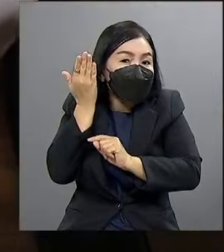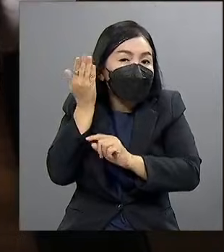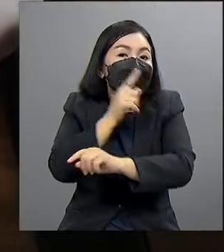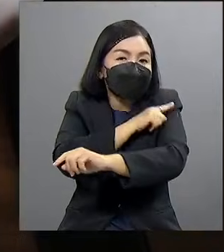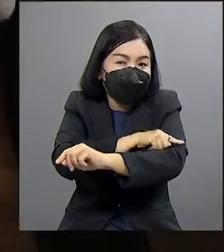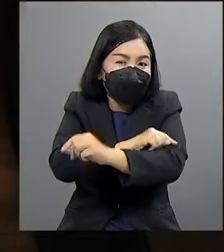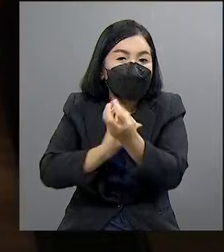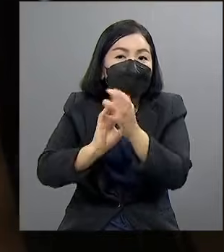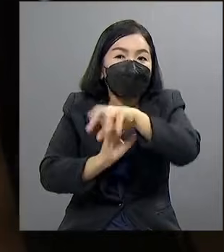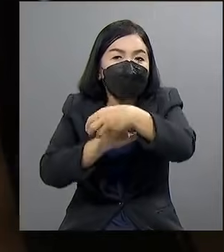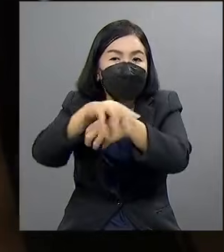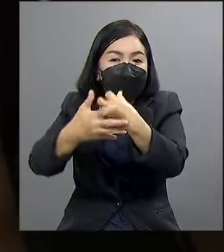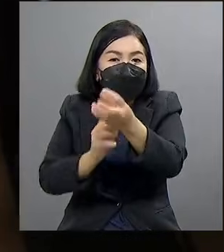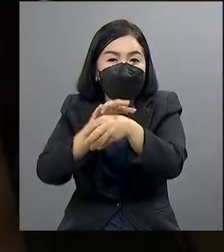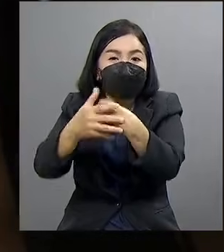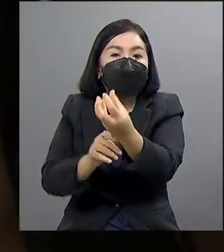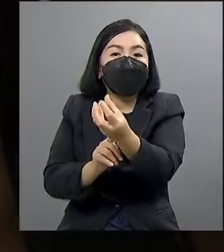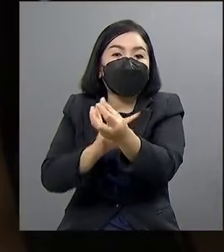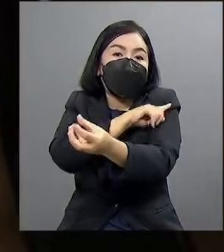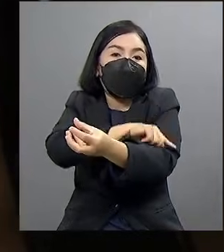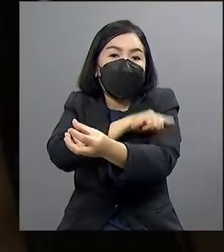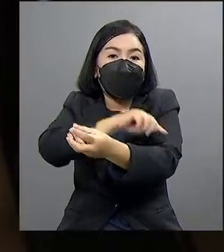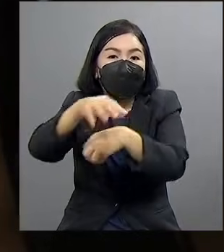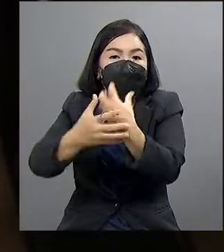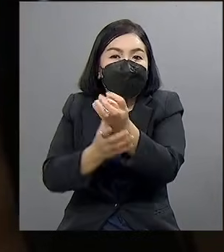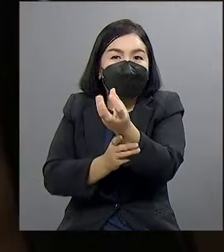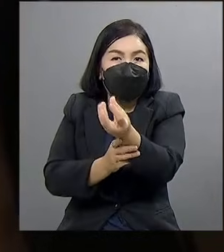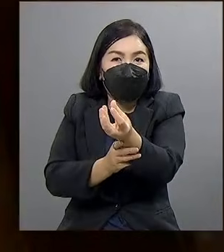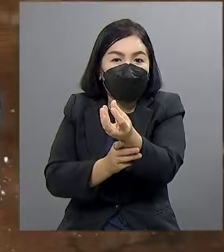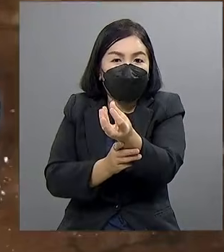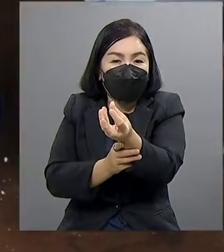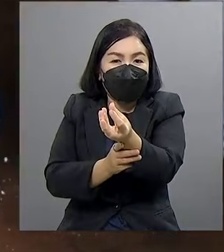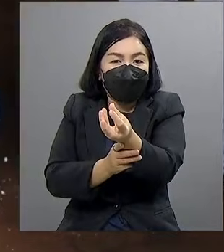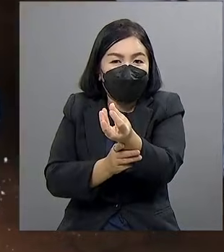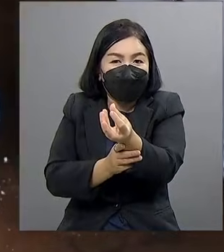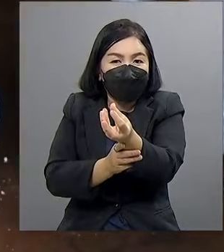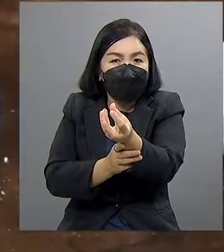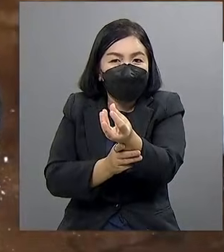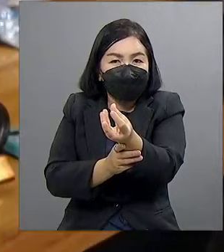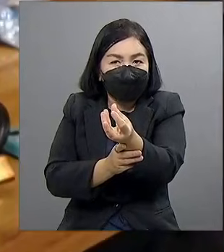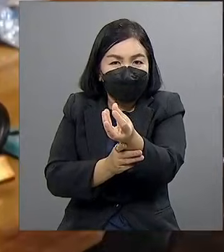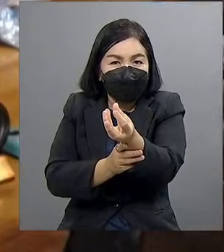คลุกจนทั่วแบบนี้เลยนะครับแบบนี้แล้วก็นำมาวางไว้ที่ถาดอบครับ